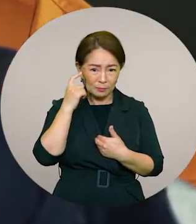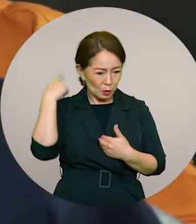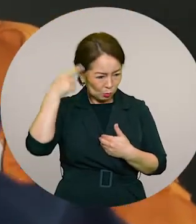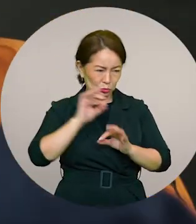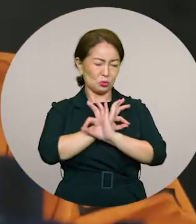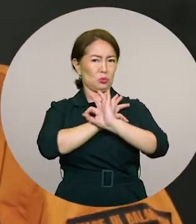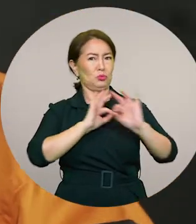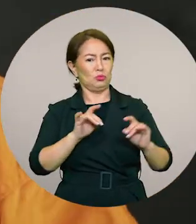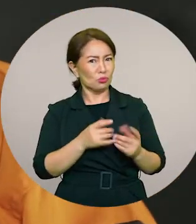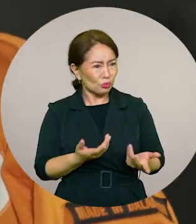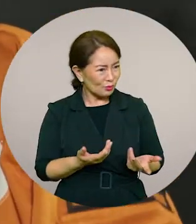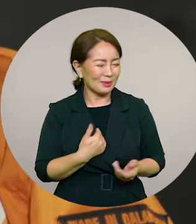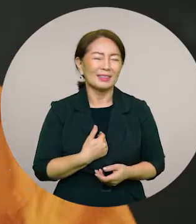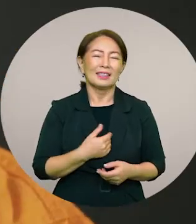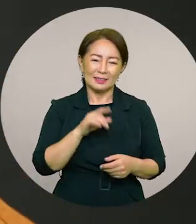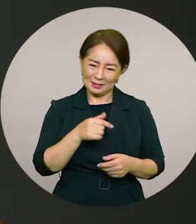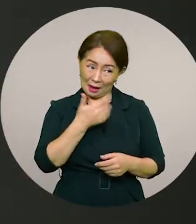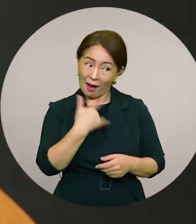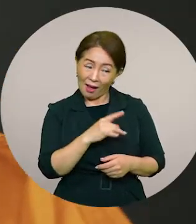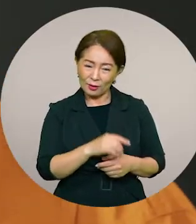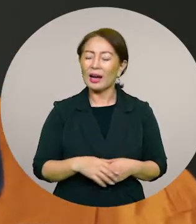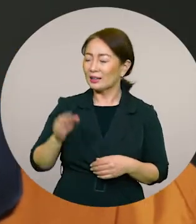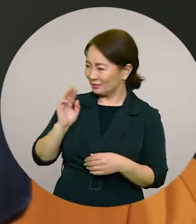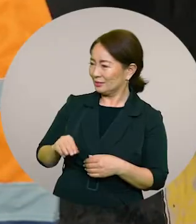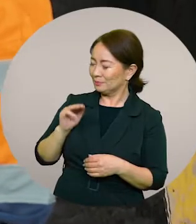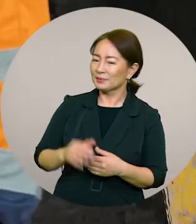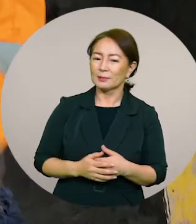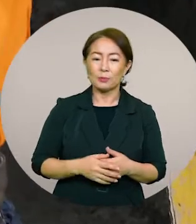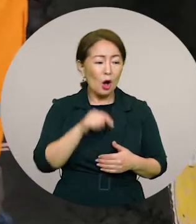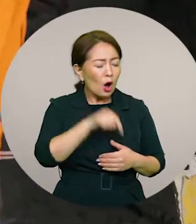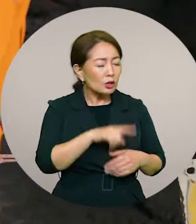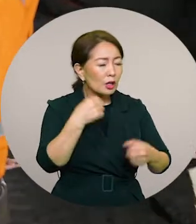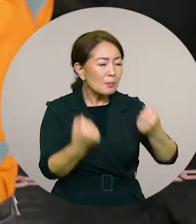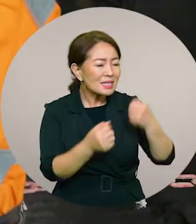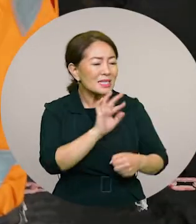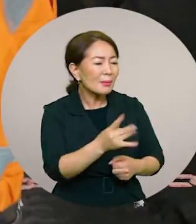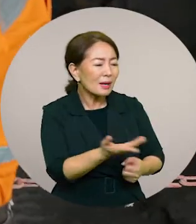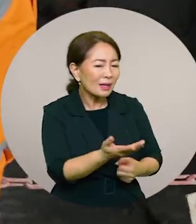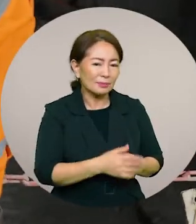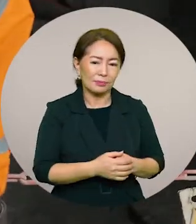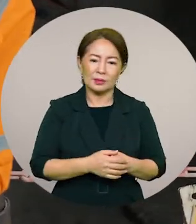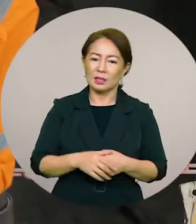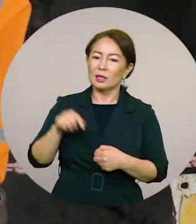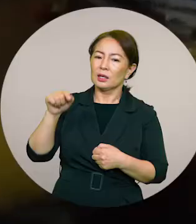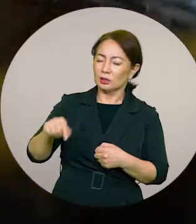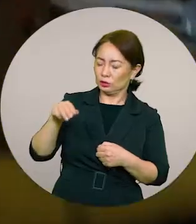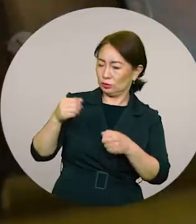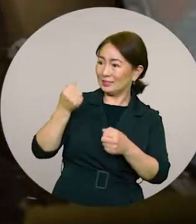Миний бодсноос хамаагүй өөр байгаа. Тэгэхээр бас гайгүй болсон байгаа тийм. Одоо яг ямар машин барьж байна?